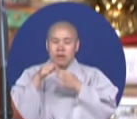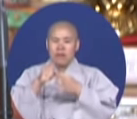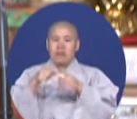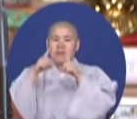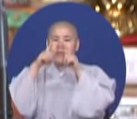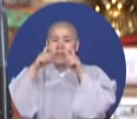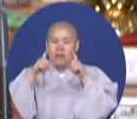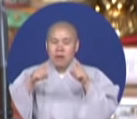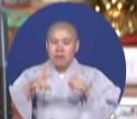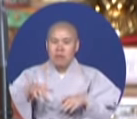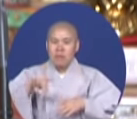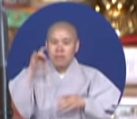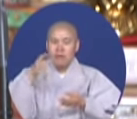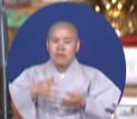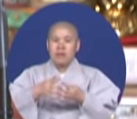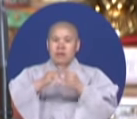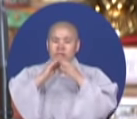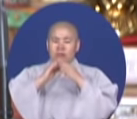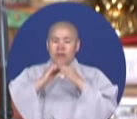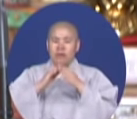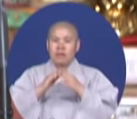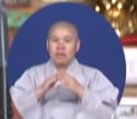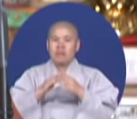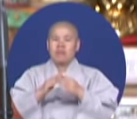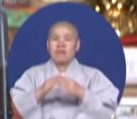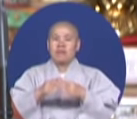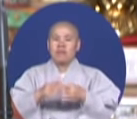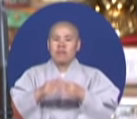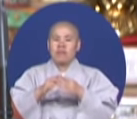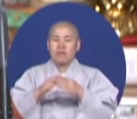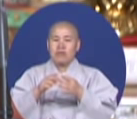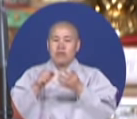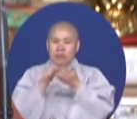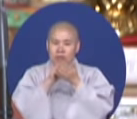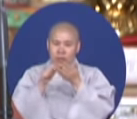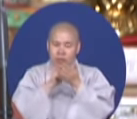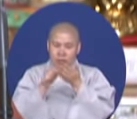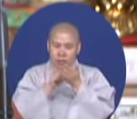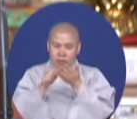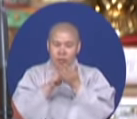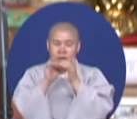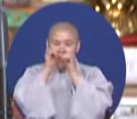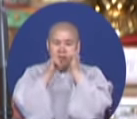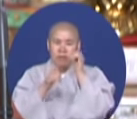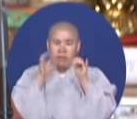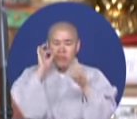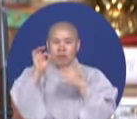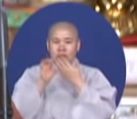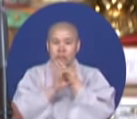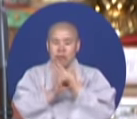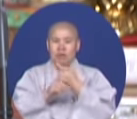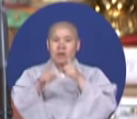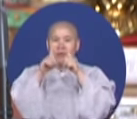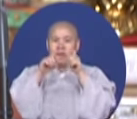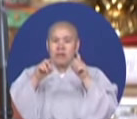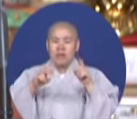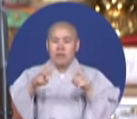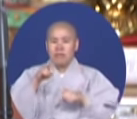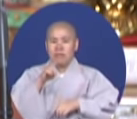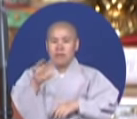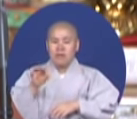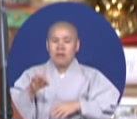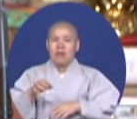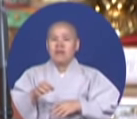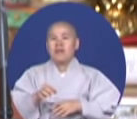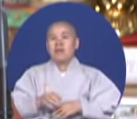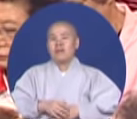모셔서 모든 기록에 보면 전부 탑상이라고 기록을 했어요. 삼국유사에도 보면 탑상이라 이렇게 기록을 했어요.